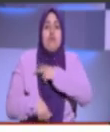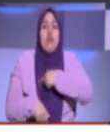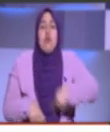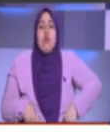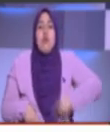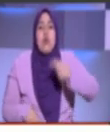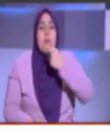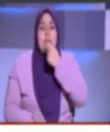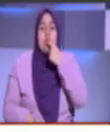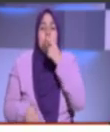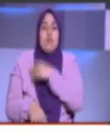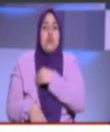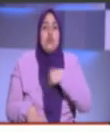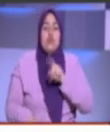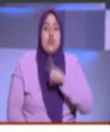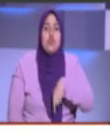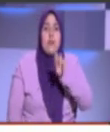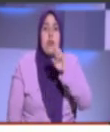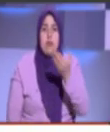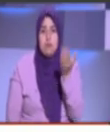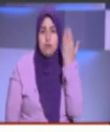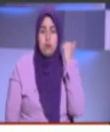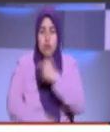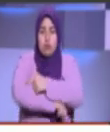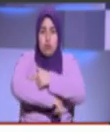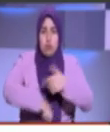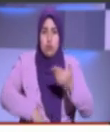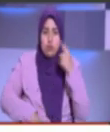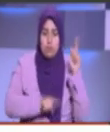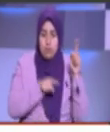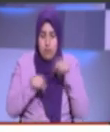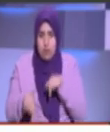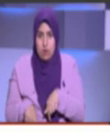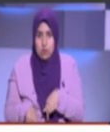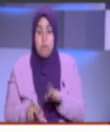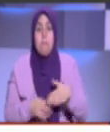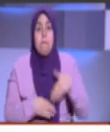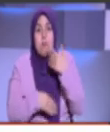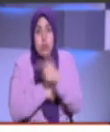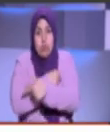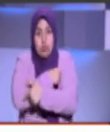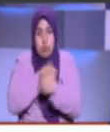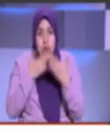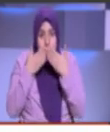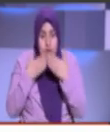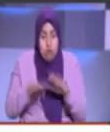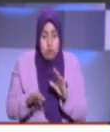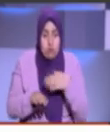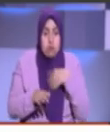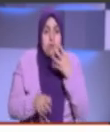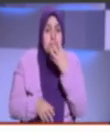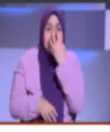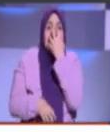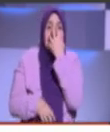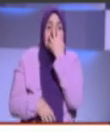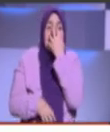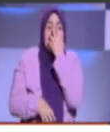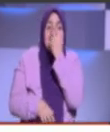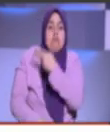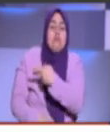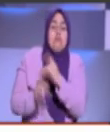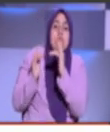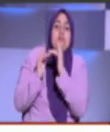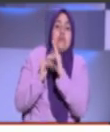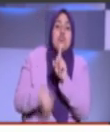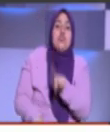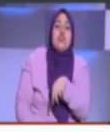كان ذلك يوم الأحد الماضي، أي قبل أسبوع من الآن. بعدها دخل إلى العناية المركزة بعد ليلة واحدة، وكان يوم